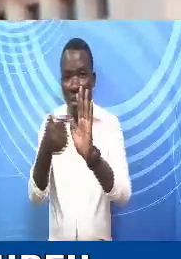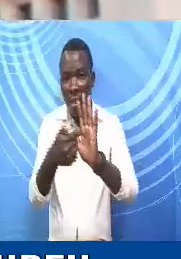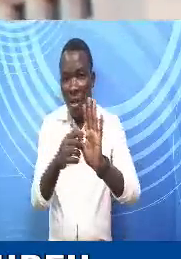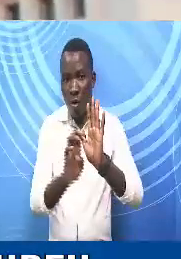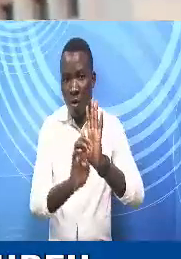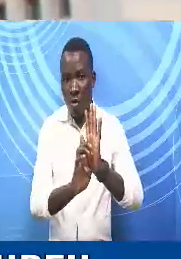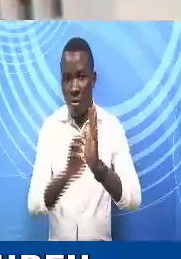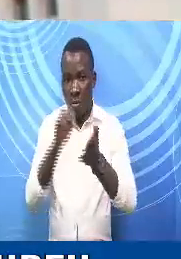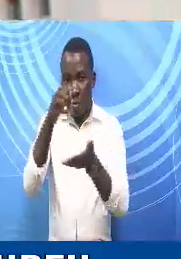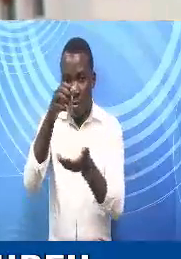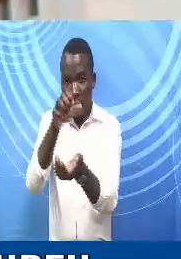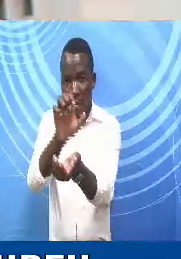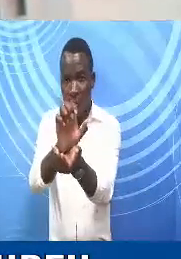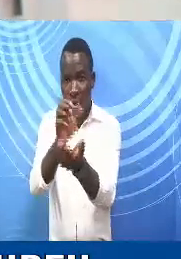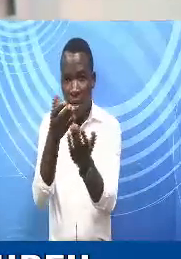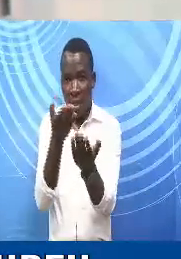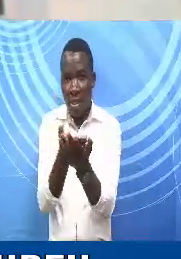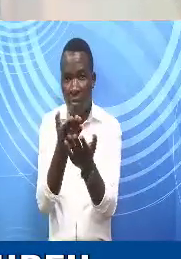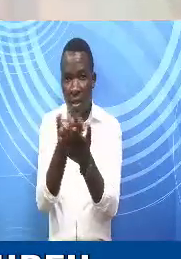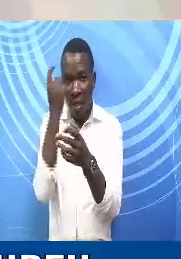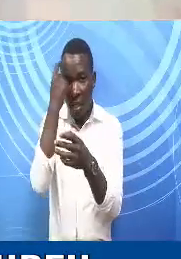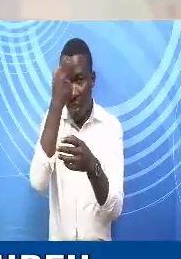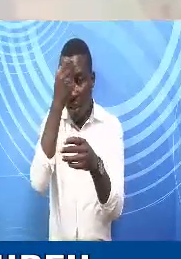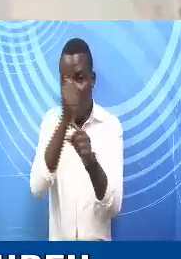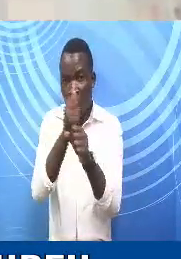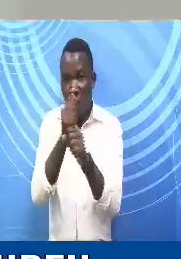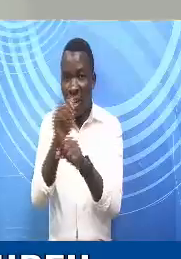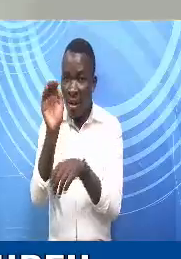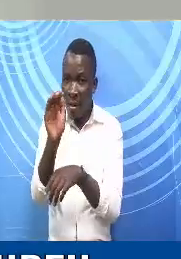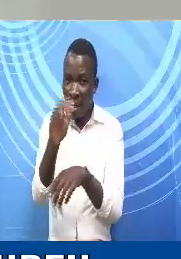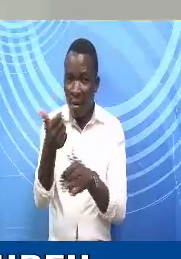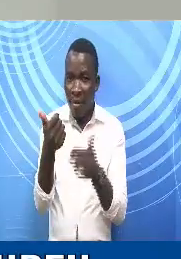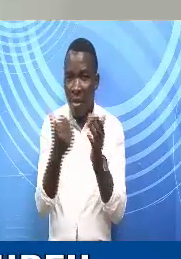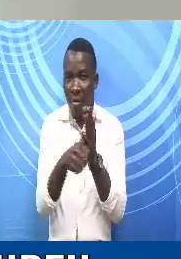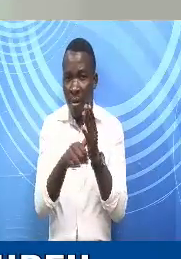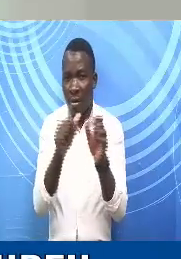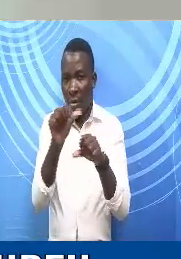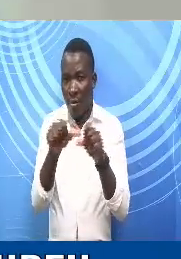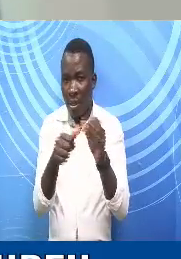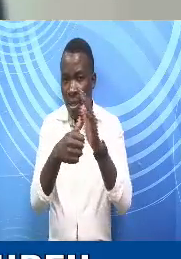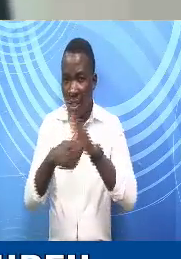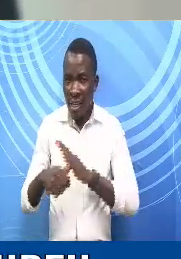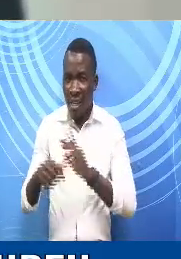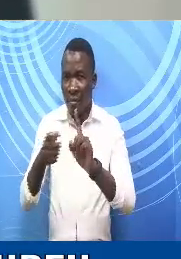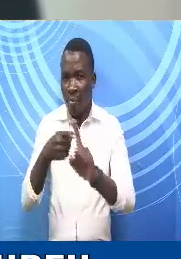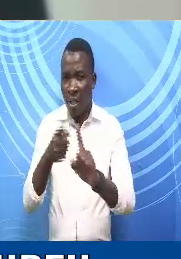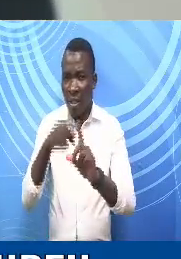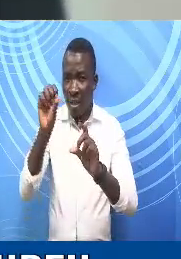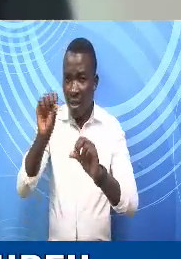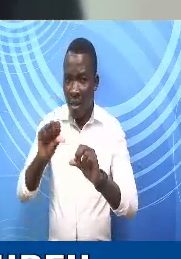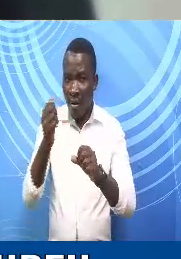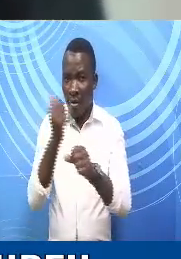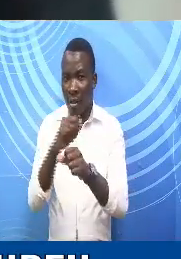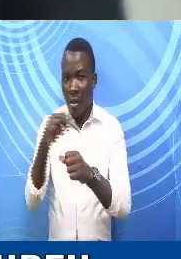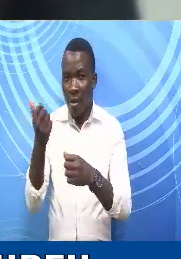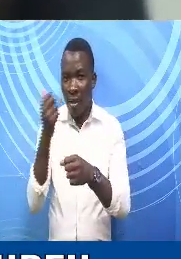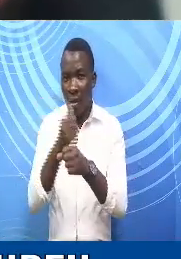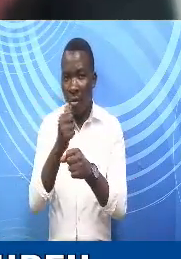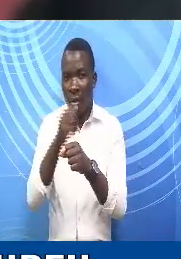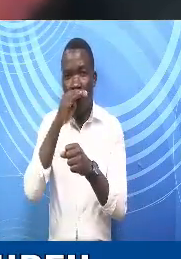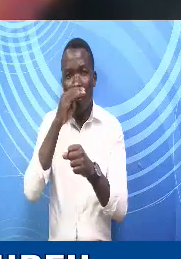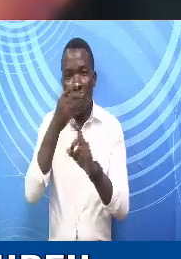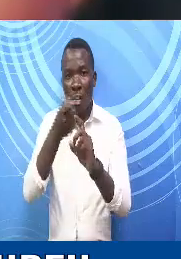guhana. Yasabye iyi guverinoma gukora iperereza no ku bindi bibazo by'ihoterwa icarubozo bikorerwa abandi bakozi bo mu ngo bakomoka